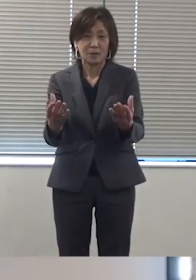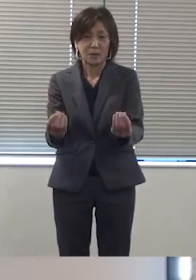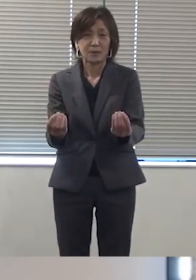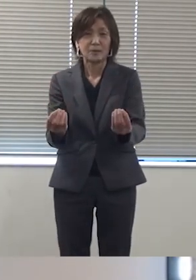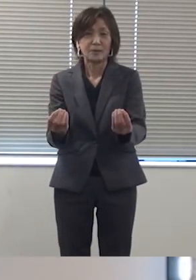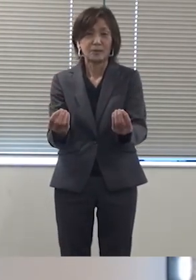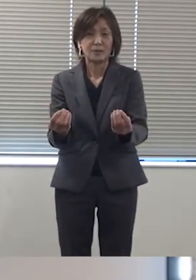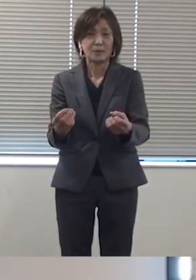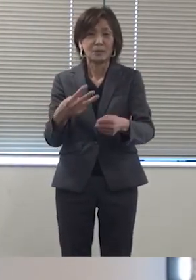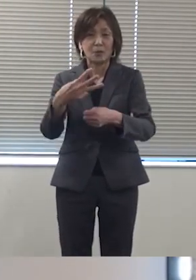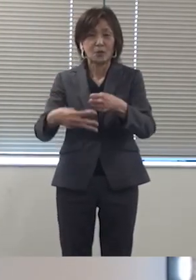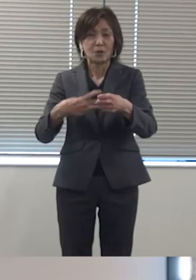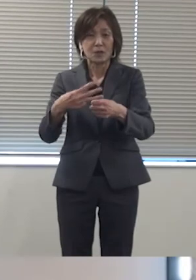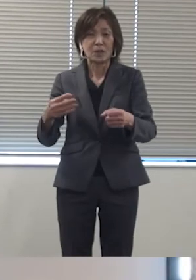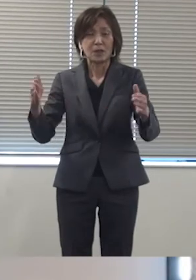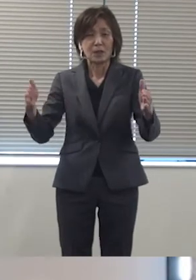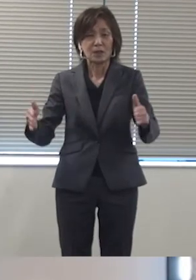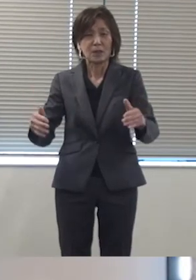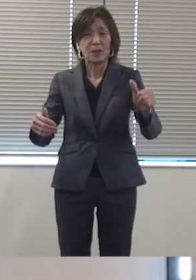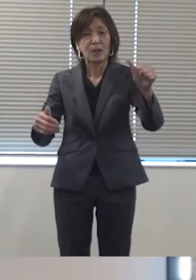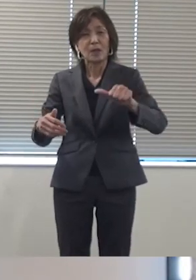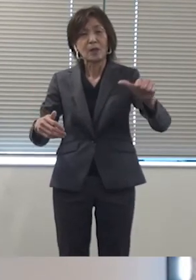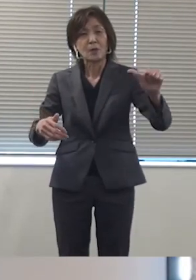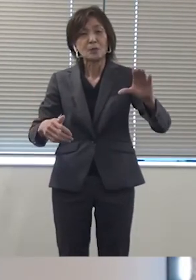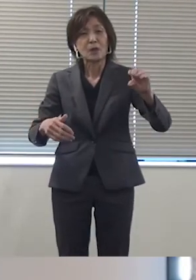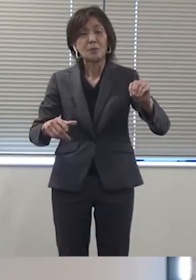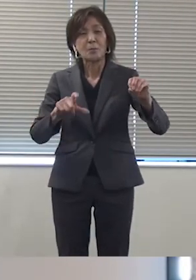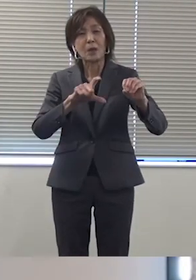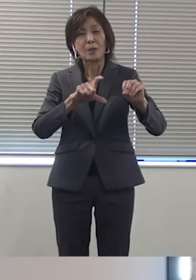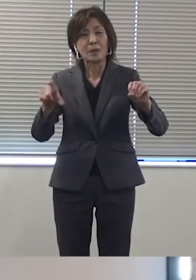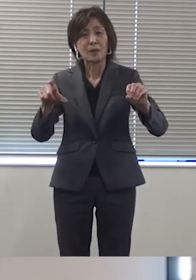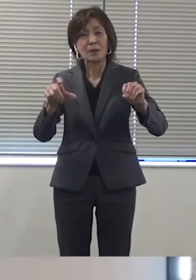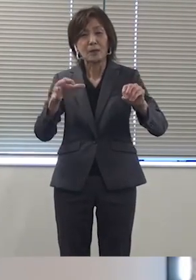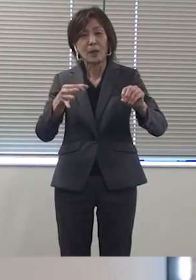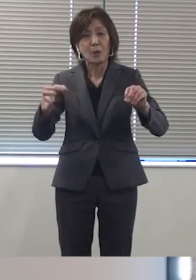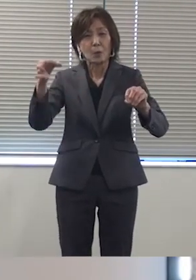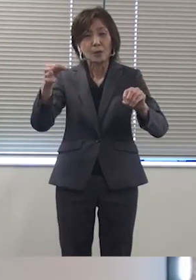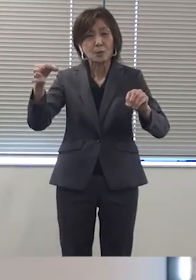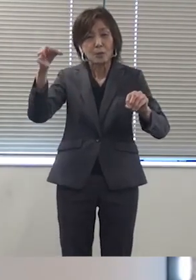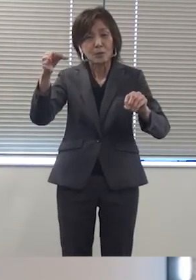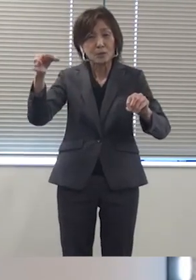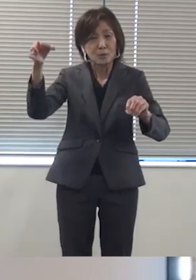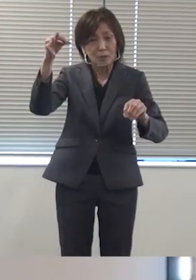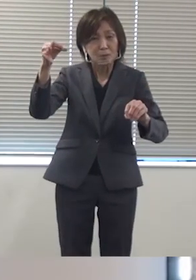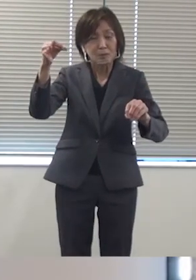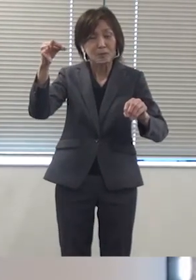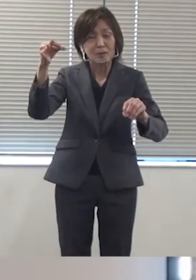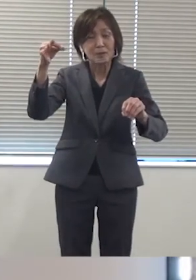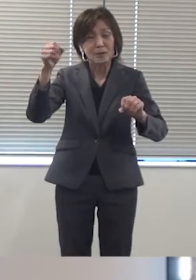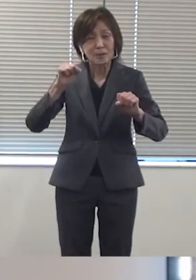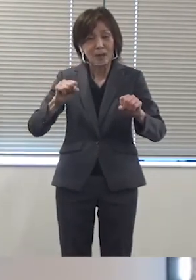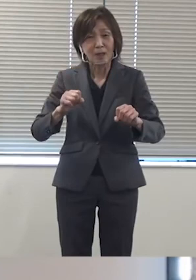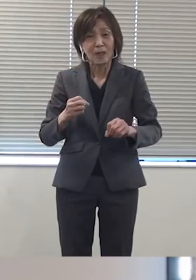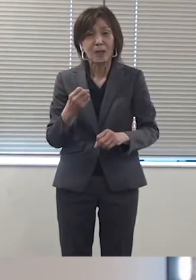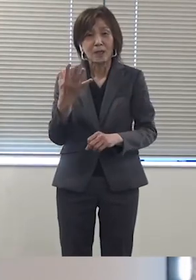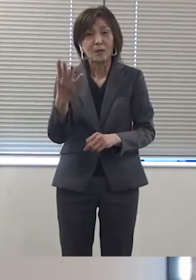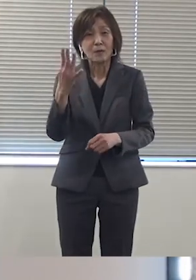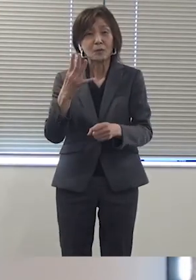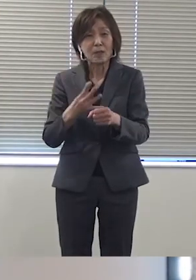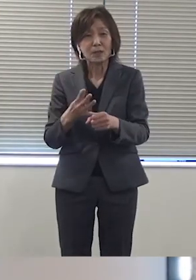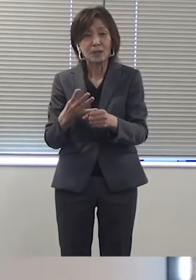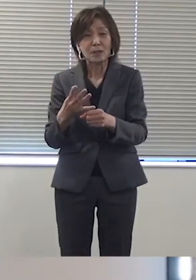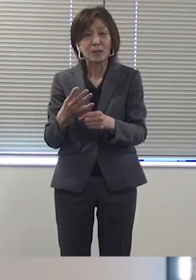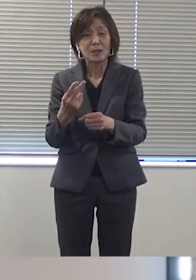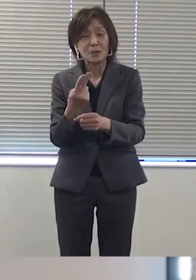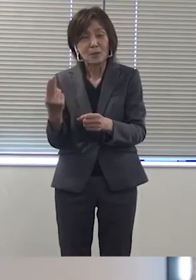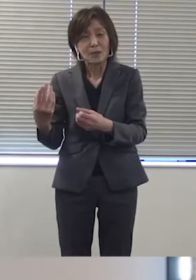こういうところが、実際もうちょっと余裕があれば積みたかったんですけど、積めなかったというところ、こういうところに出てます。